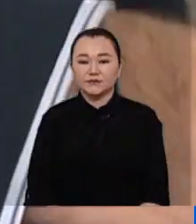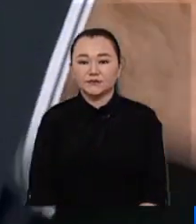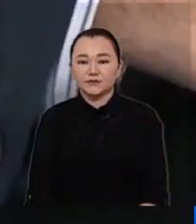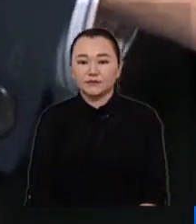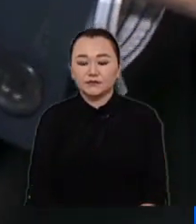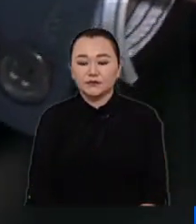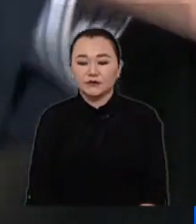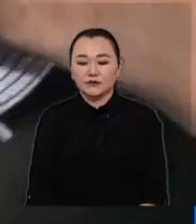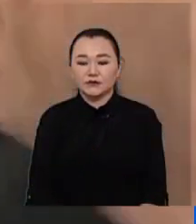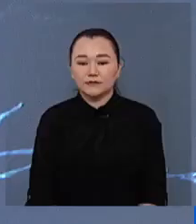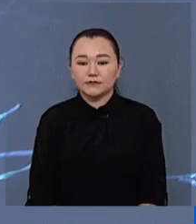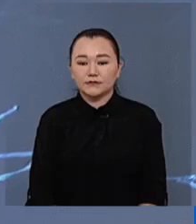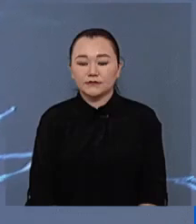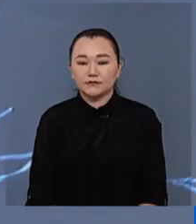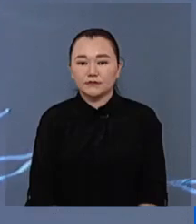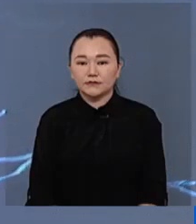Информбюро, Астана.